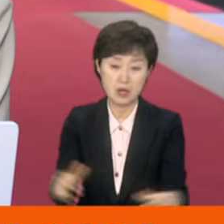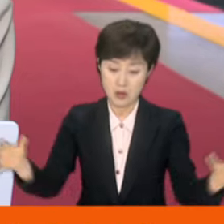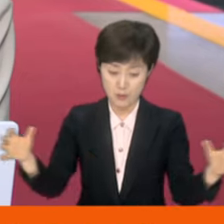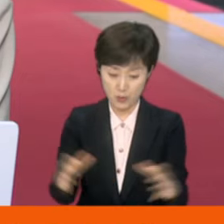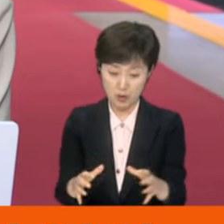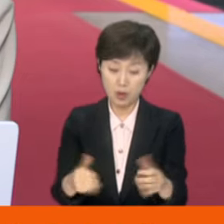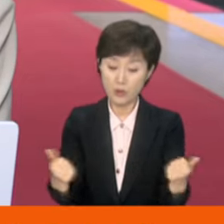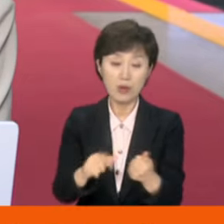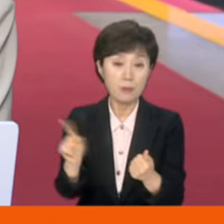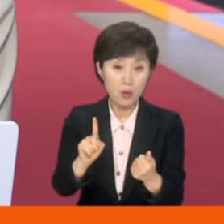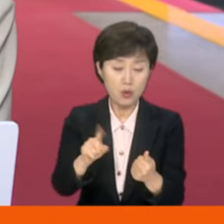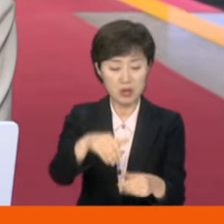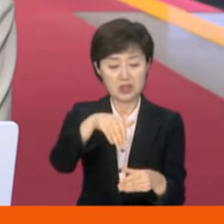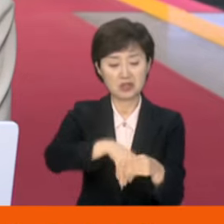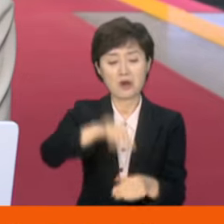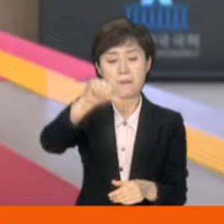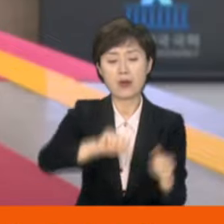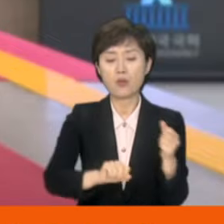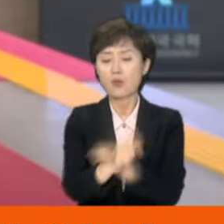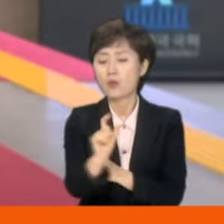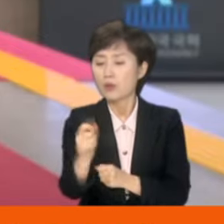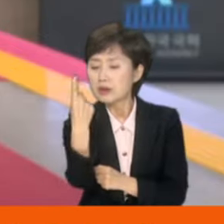하죠?